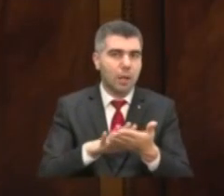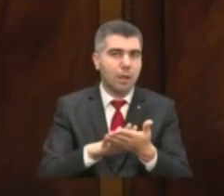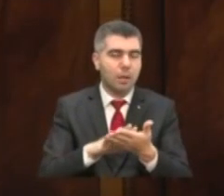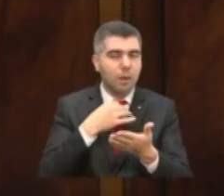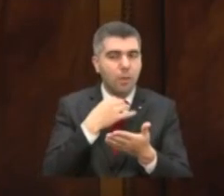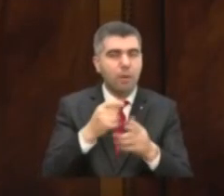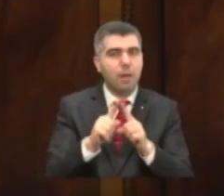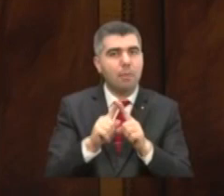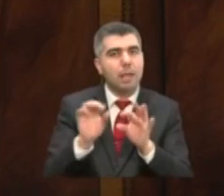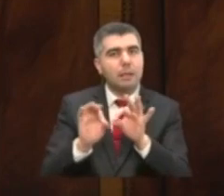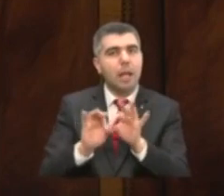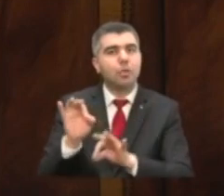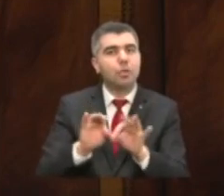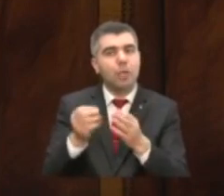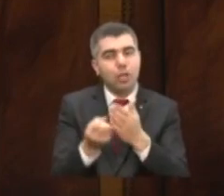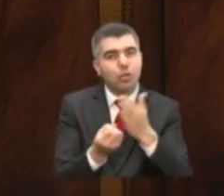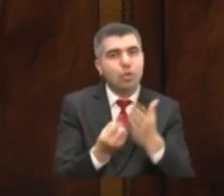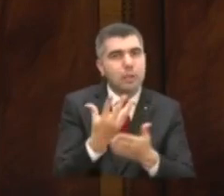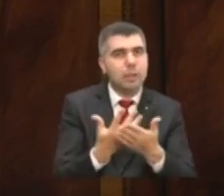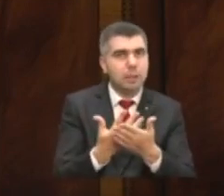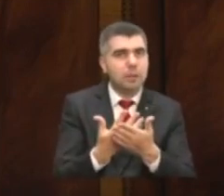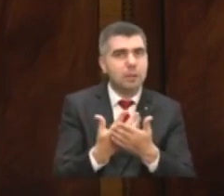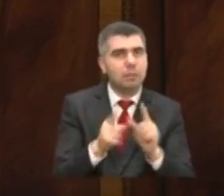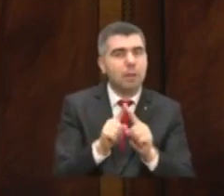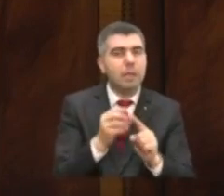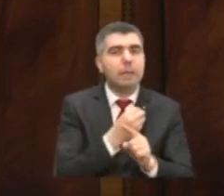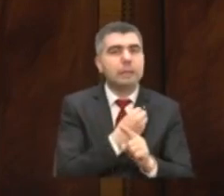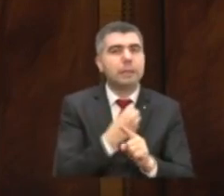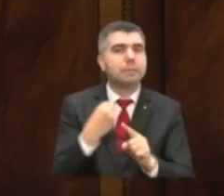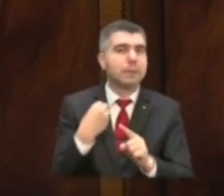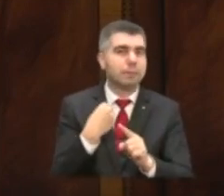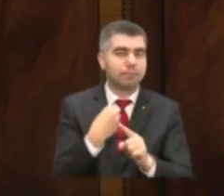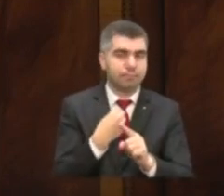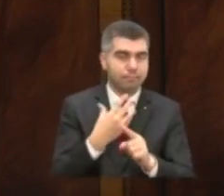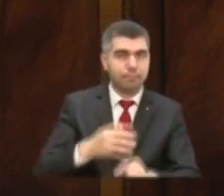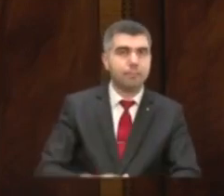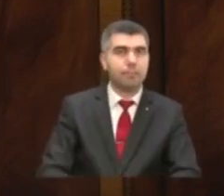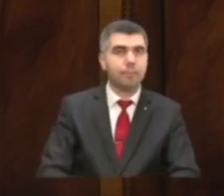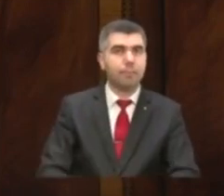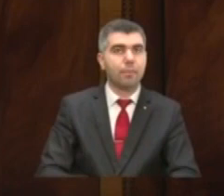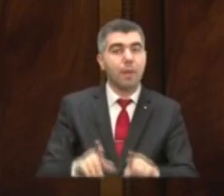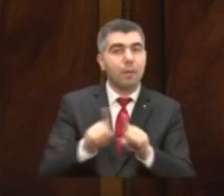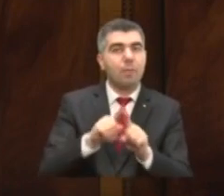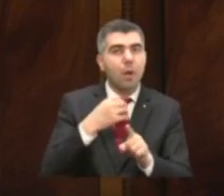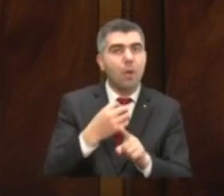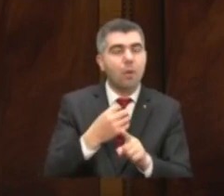استراتيجية جديدة لقطاع الصحة، لأن في التدخل ديالي غادي نركز على